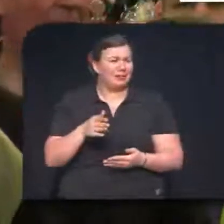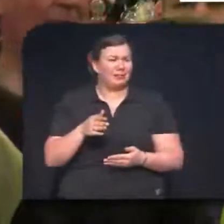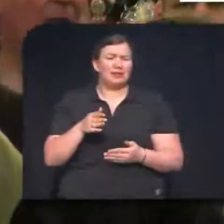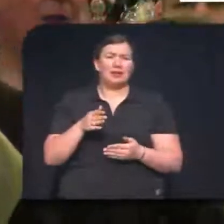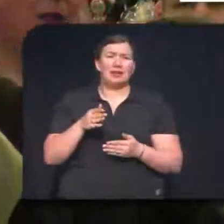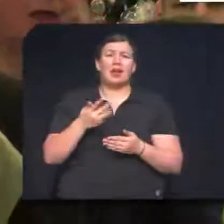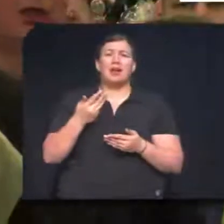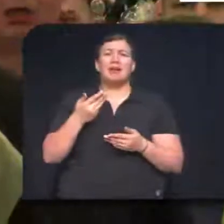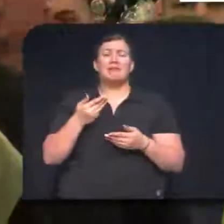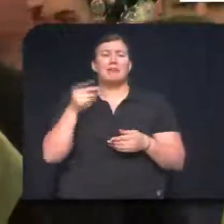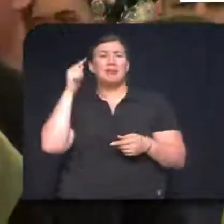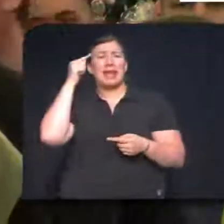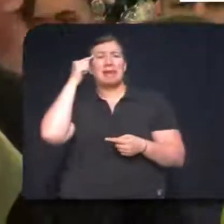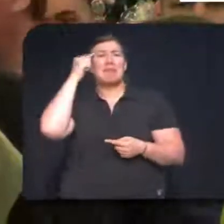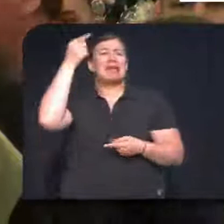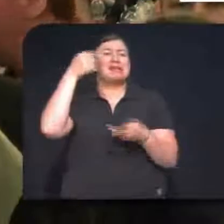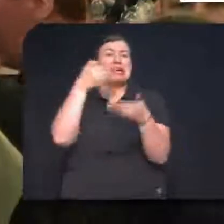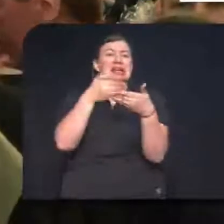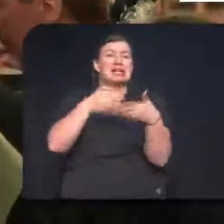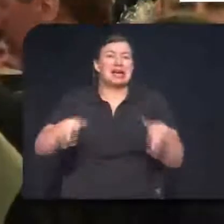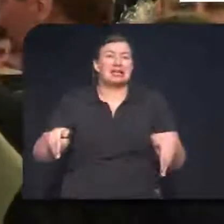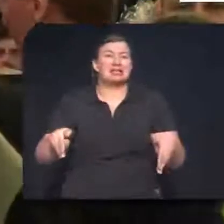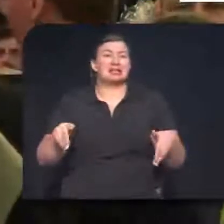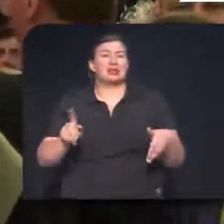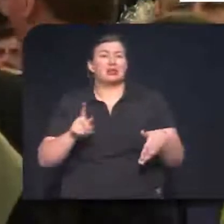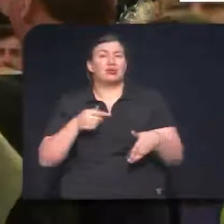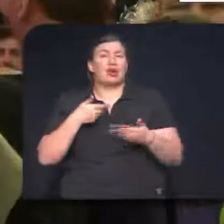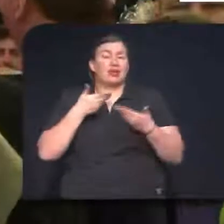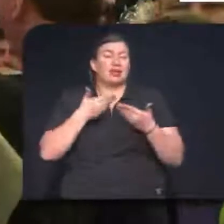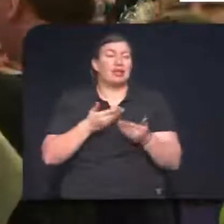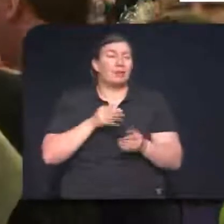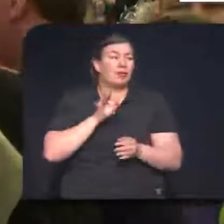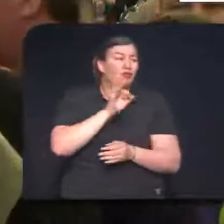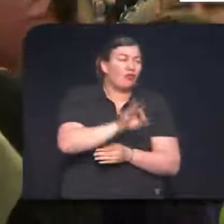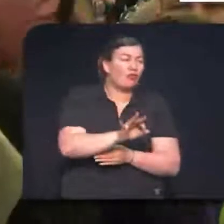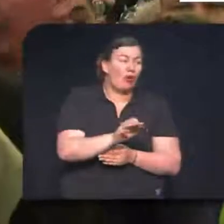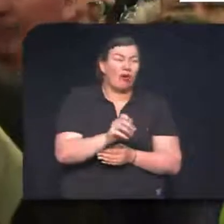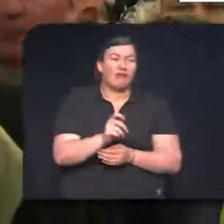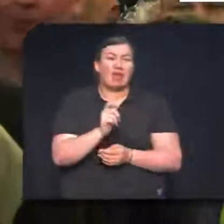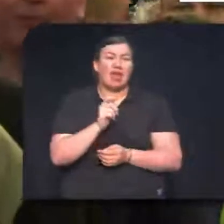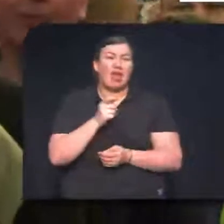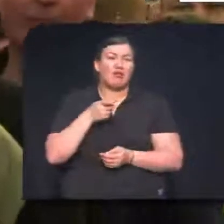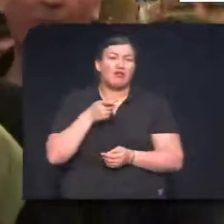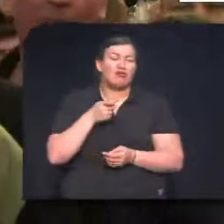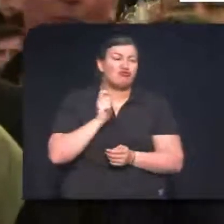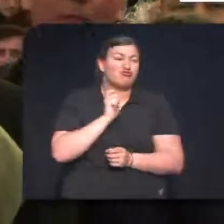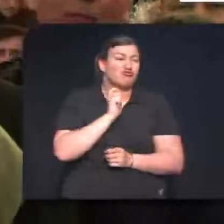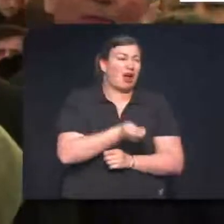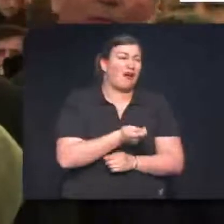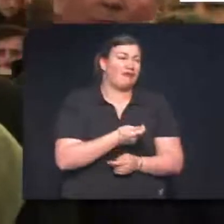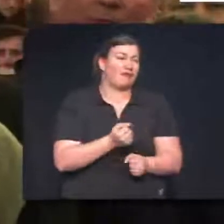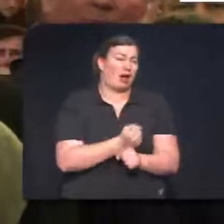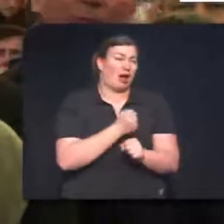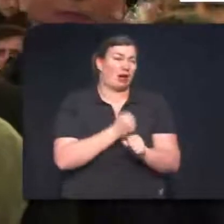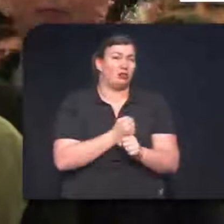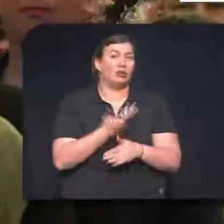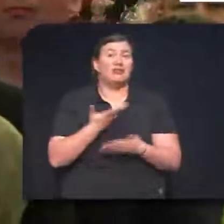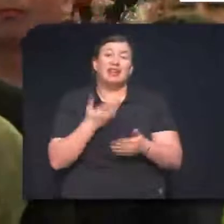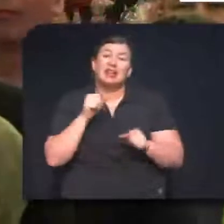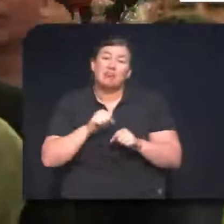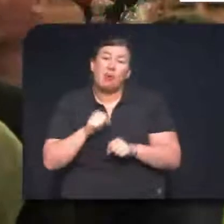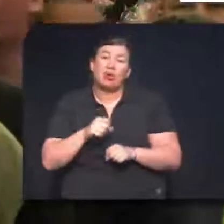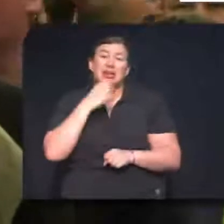überschreitet die Freunde besuchen wollen oder sonst was oder vielleicht auch tatsächlich mal die Möglichkeit haben einen Euro irgendwo zu verdienen